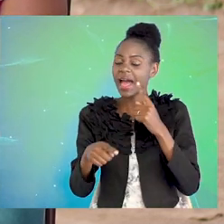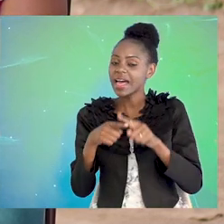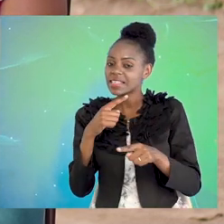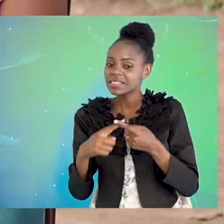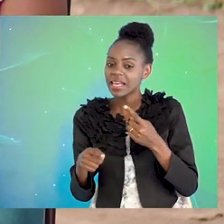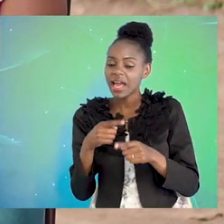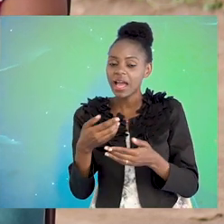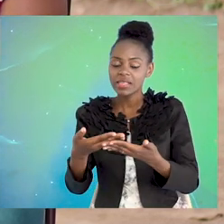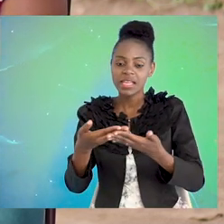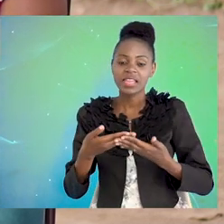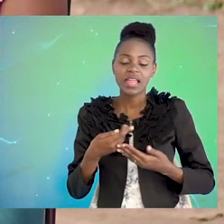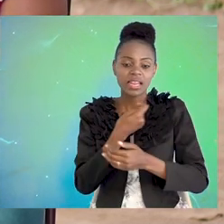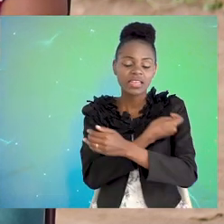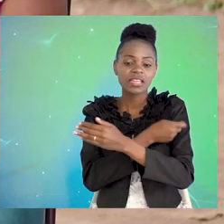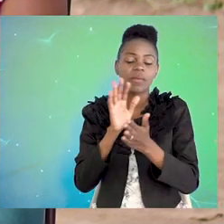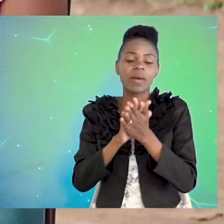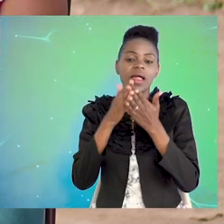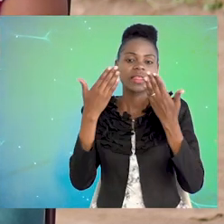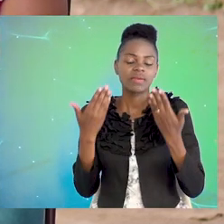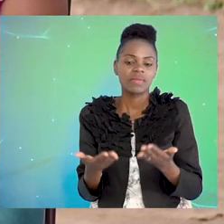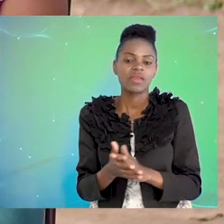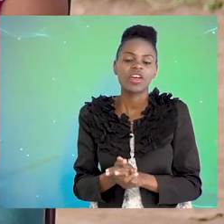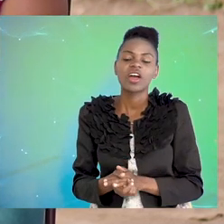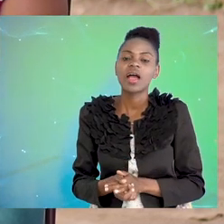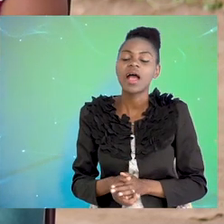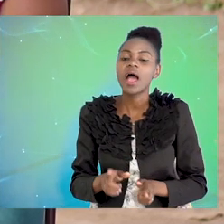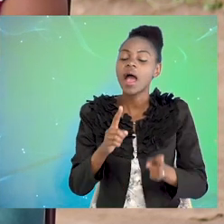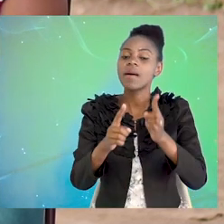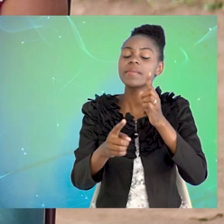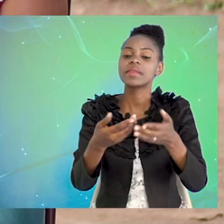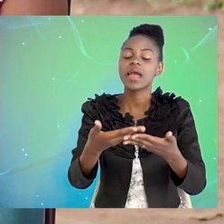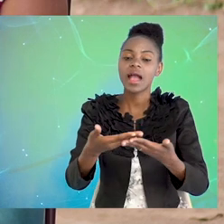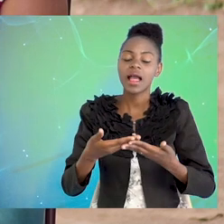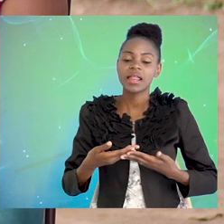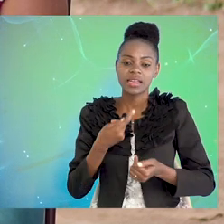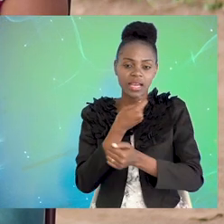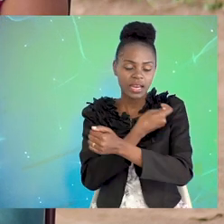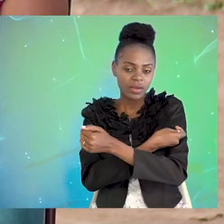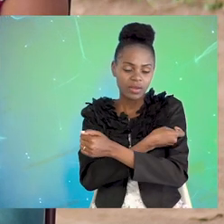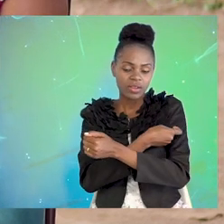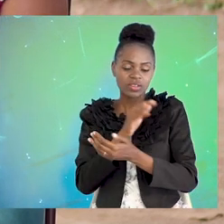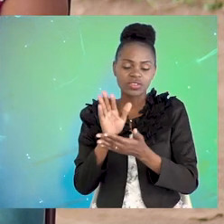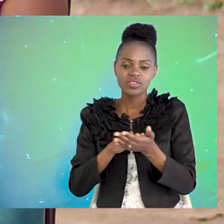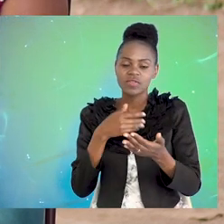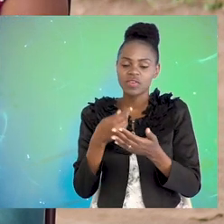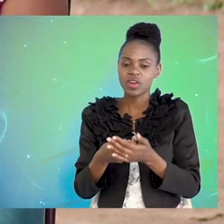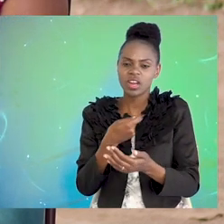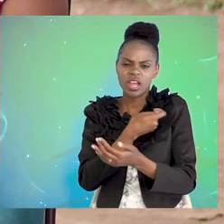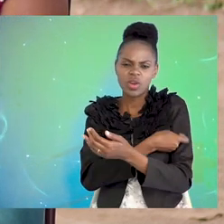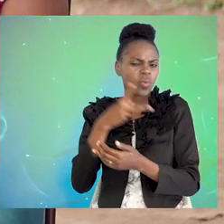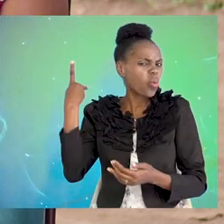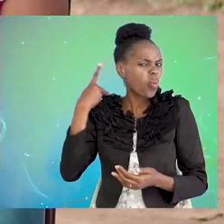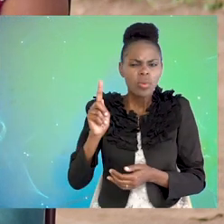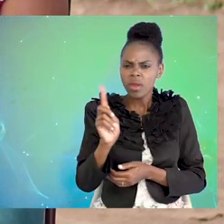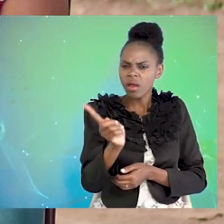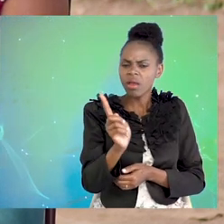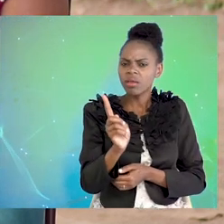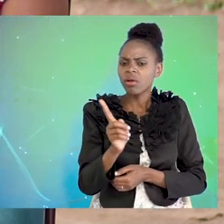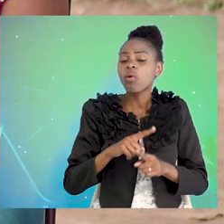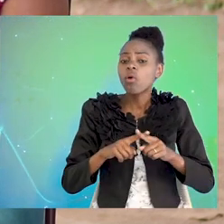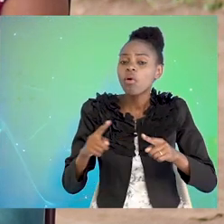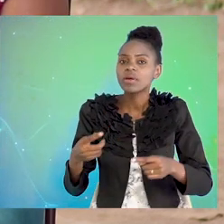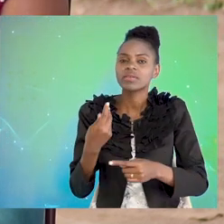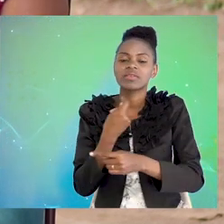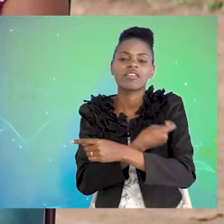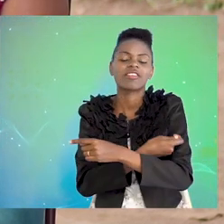amene sanalandire katemera wa typhoid zoti akalandire katemera chifukwa sindi katemera wopya poso ndi